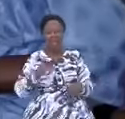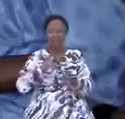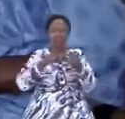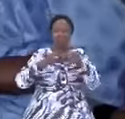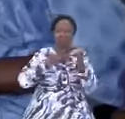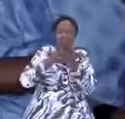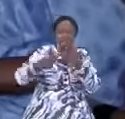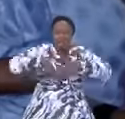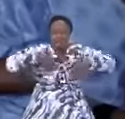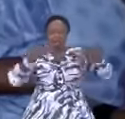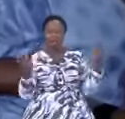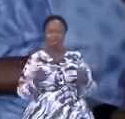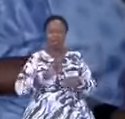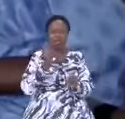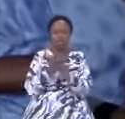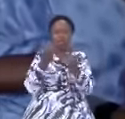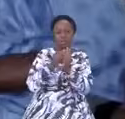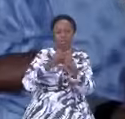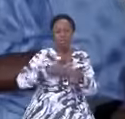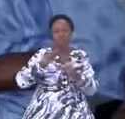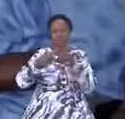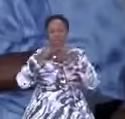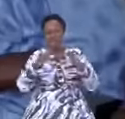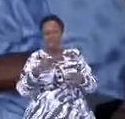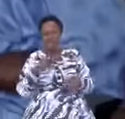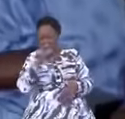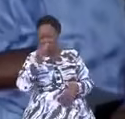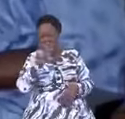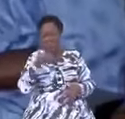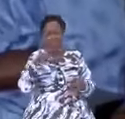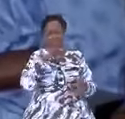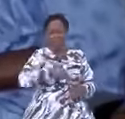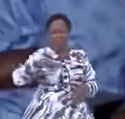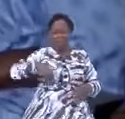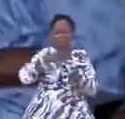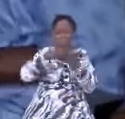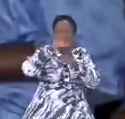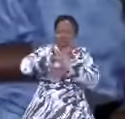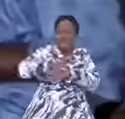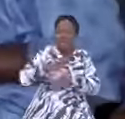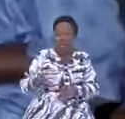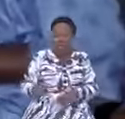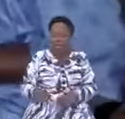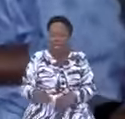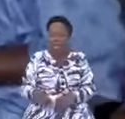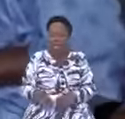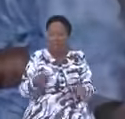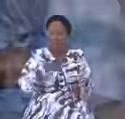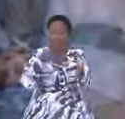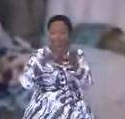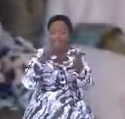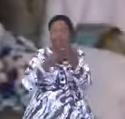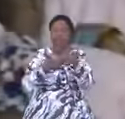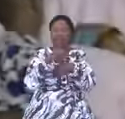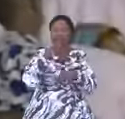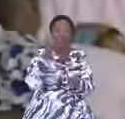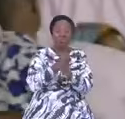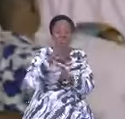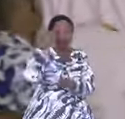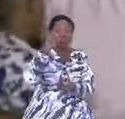et conduit à la joie éternelle dans toutes les informations nécessaires